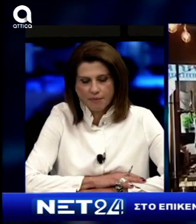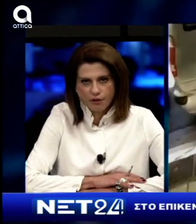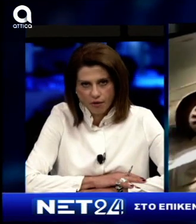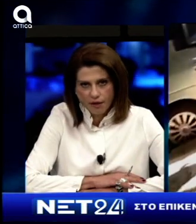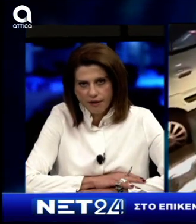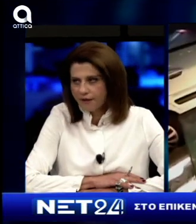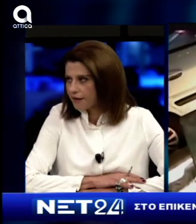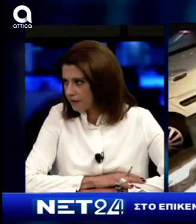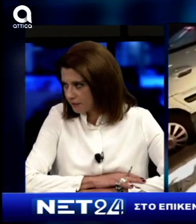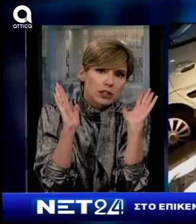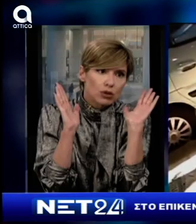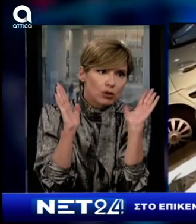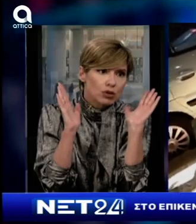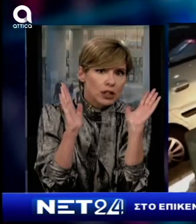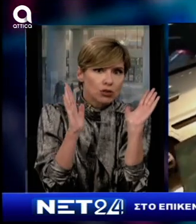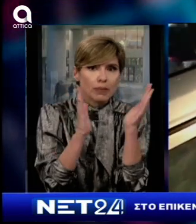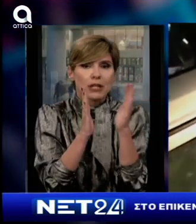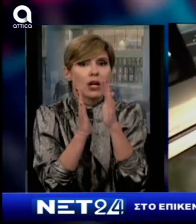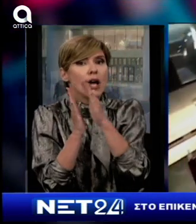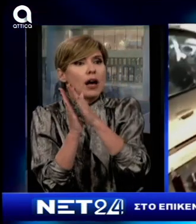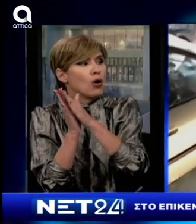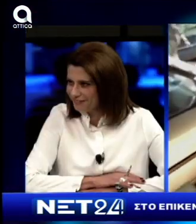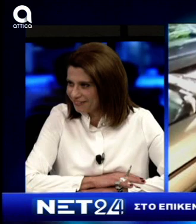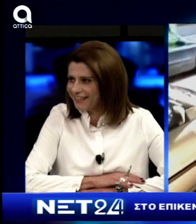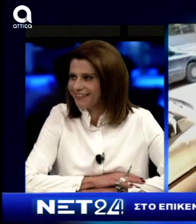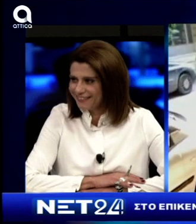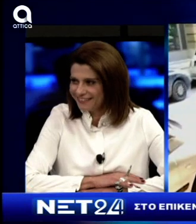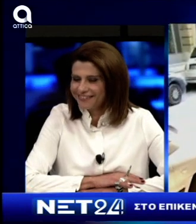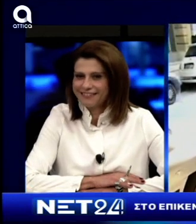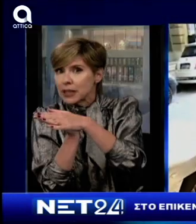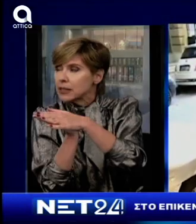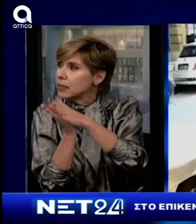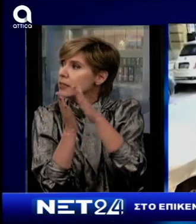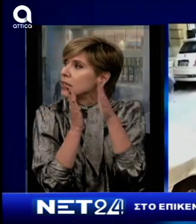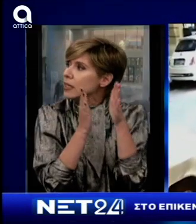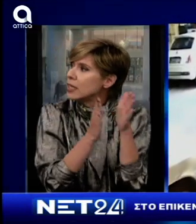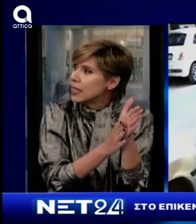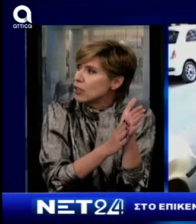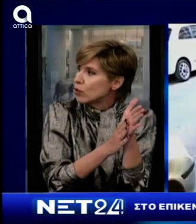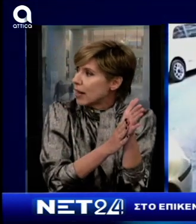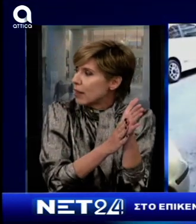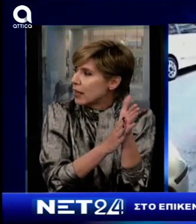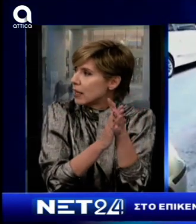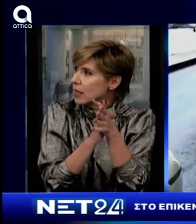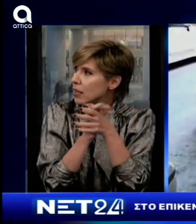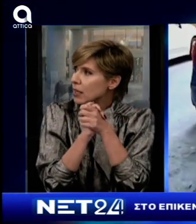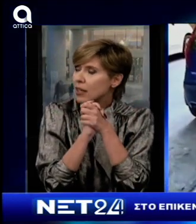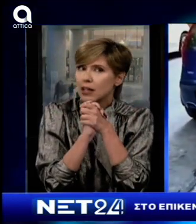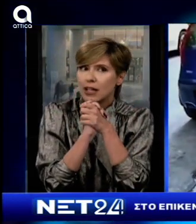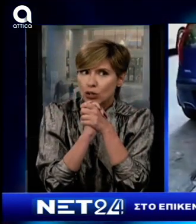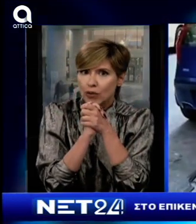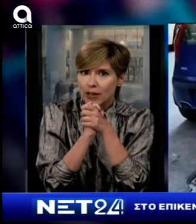και είναι το αποθεματικό. Αυτό ζήτησε ο κύριος Τσίπρας. Απλώς το λέω. Ο Υπουργός Ανάπτυξης είναι το βράδυ. Είναι 37 δις